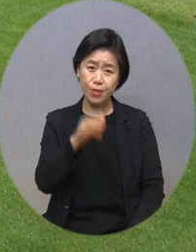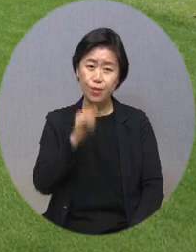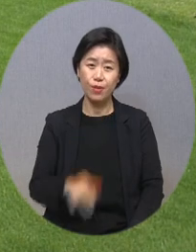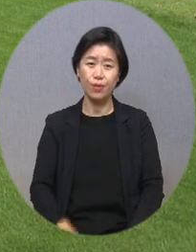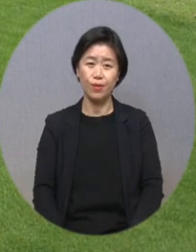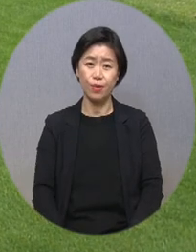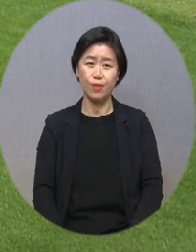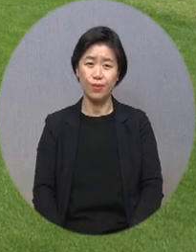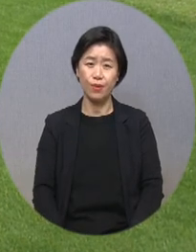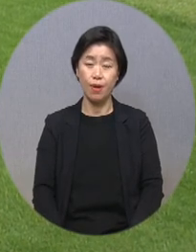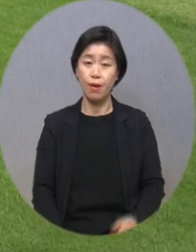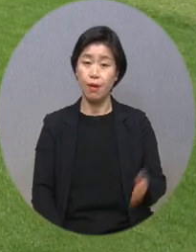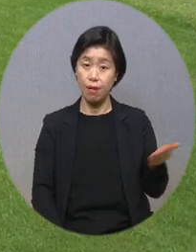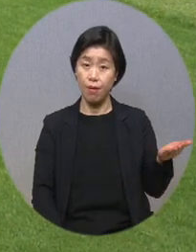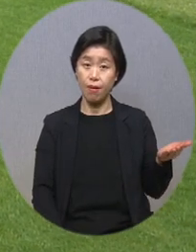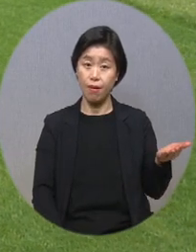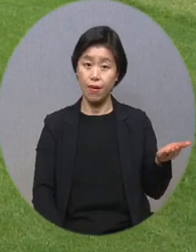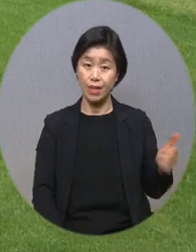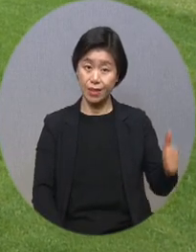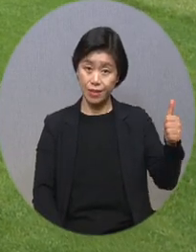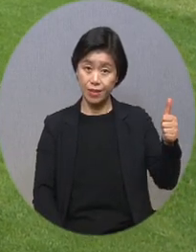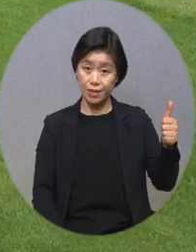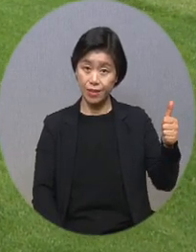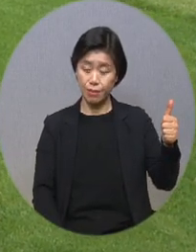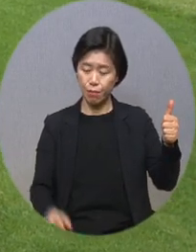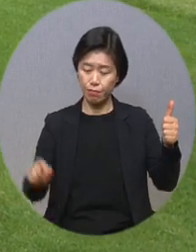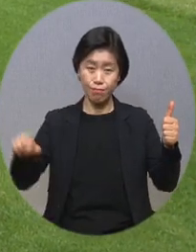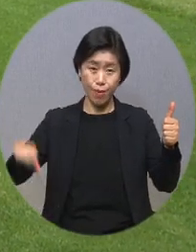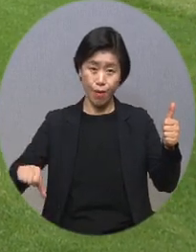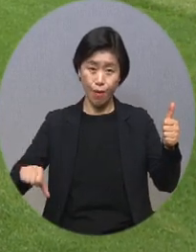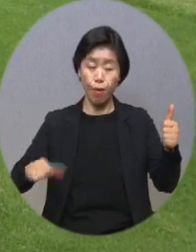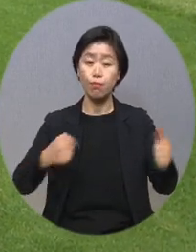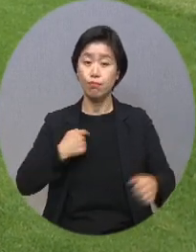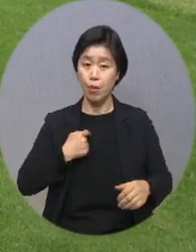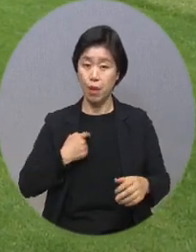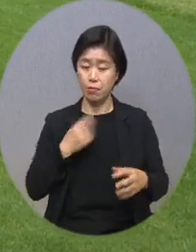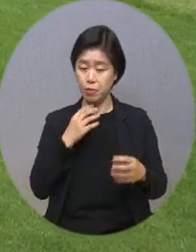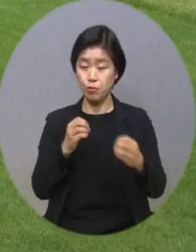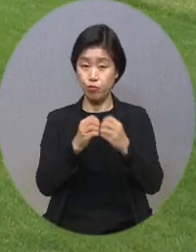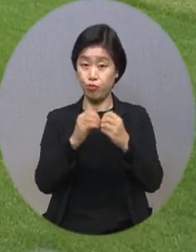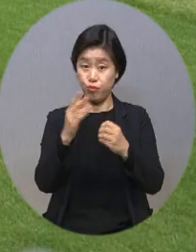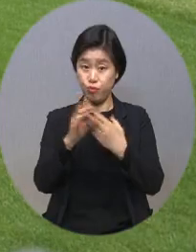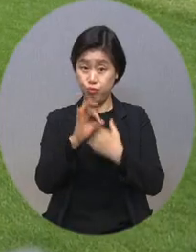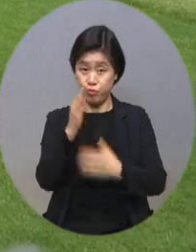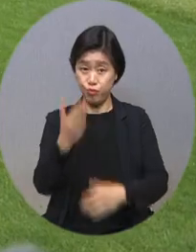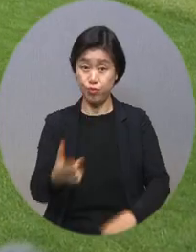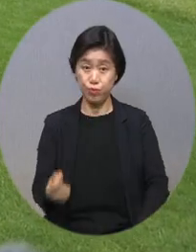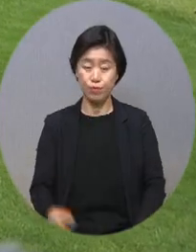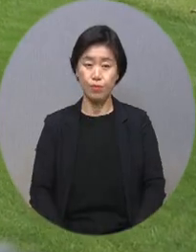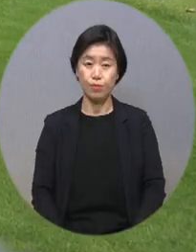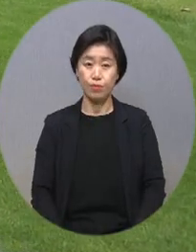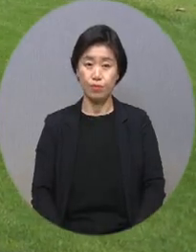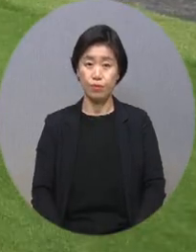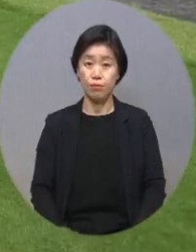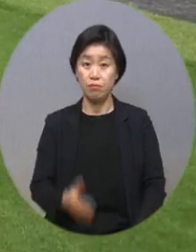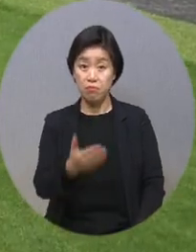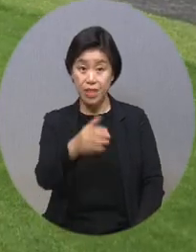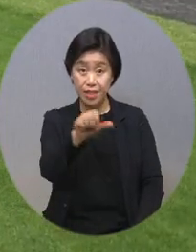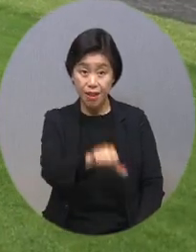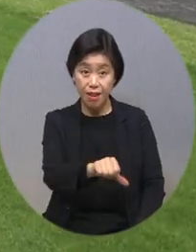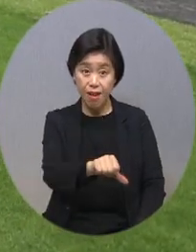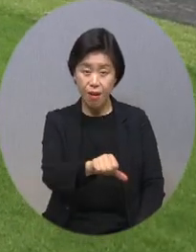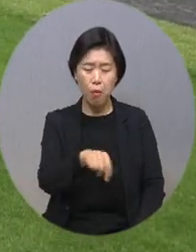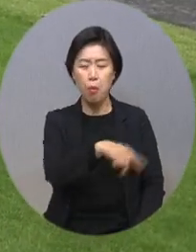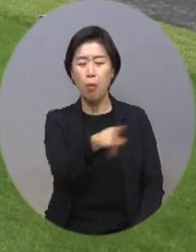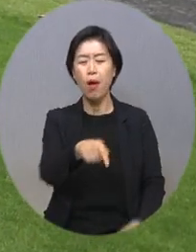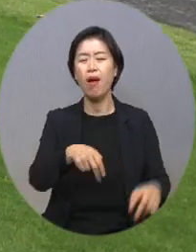비겼고 졌고 이기면 돼. 이기면 돼. 그렇죠. 아, 오케이. 이길 일만 남았네. 오빠, 오빠 지면 걸어야 돼. 아 뭐 걷지 뭐. 응.